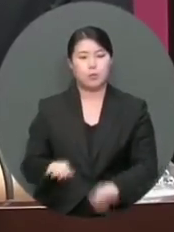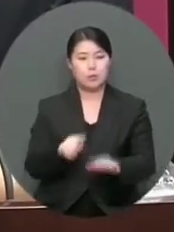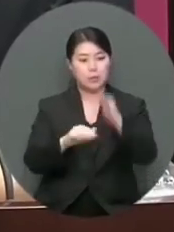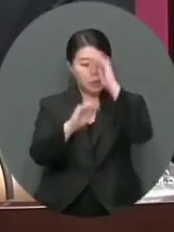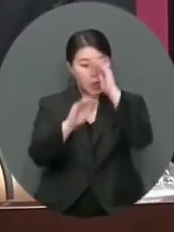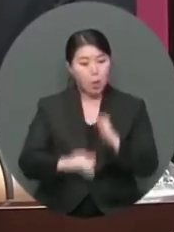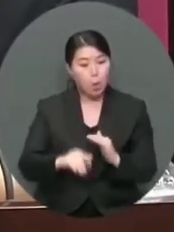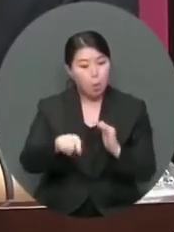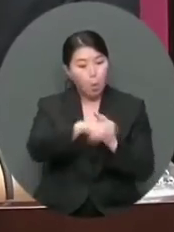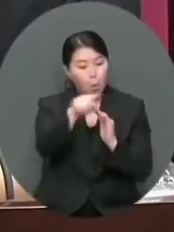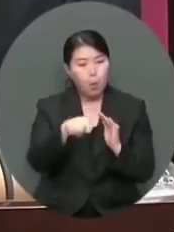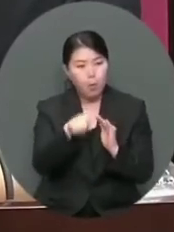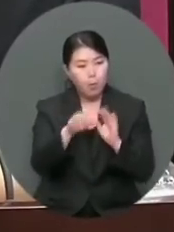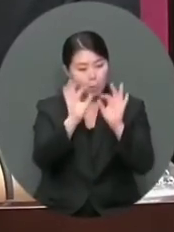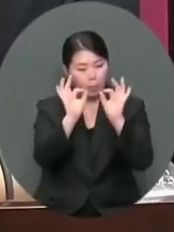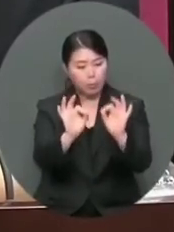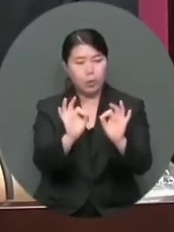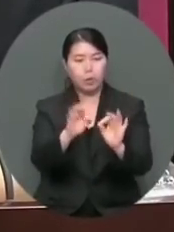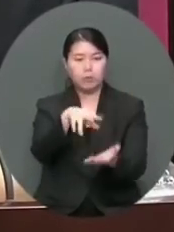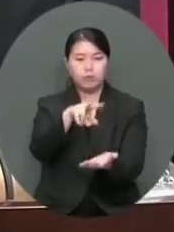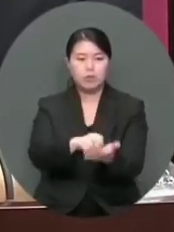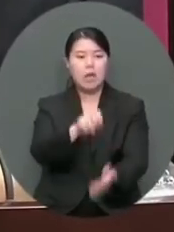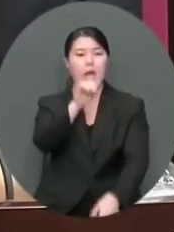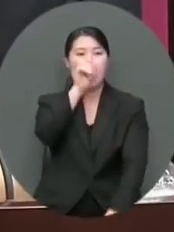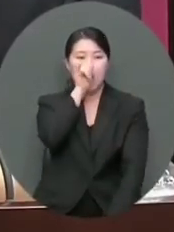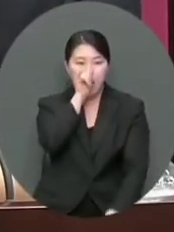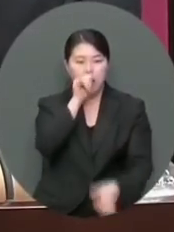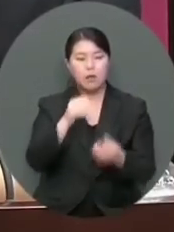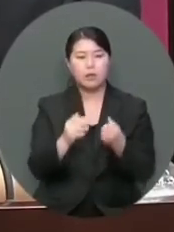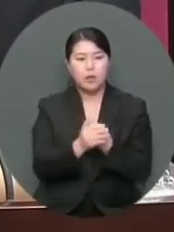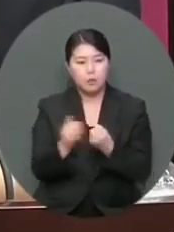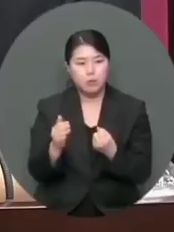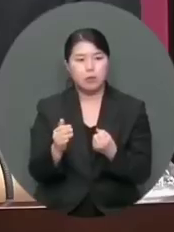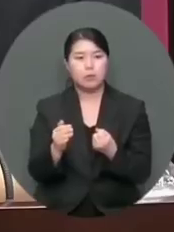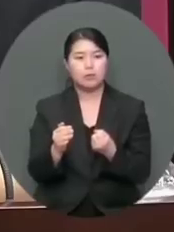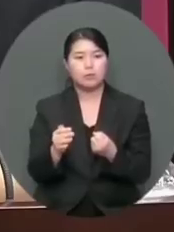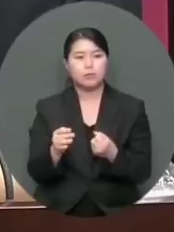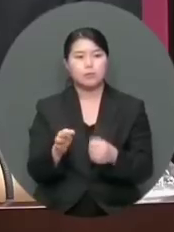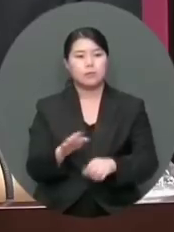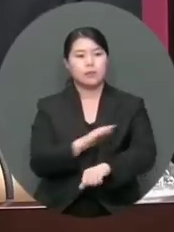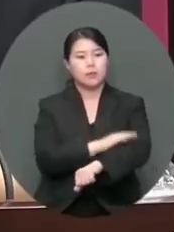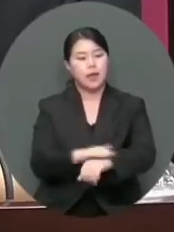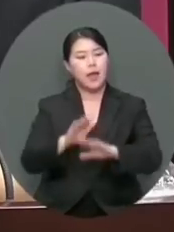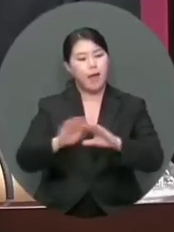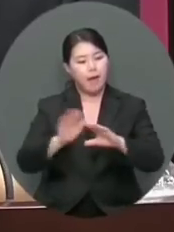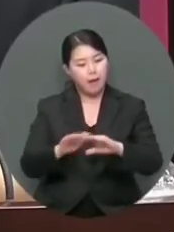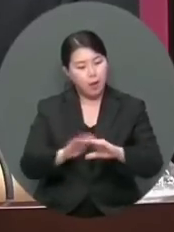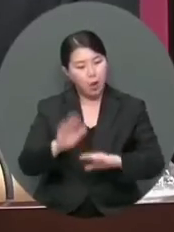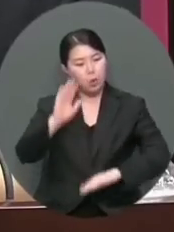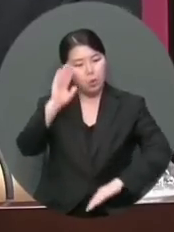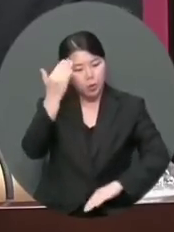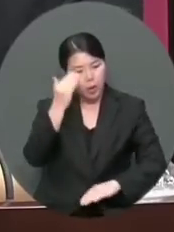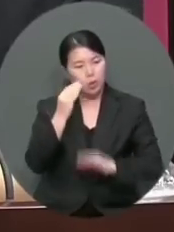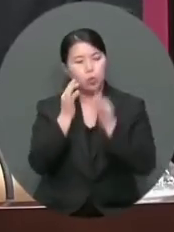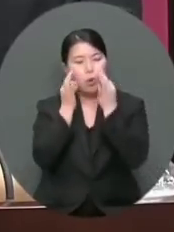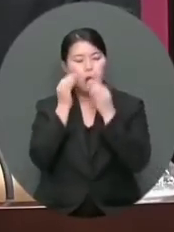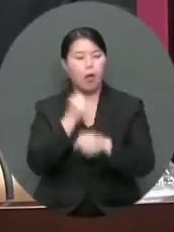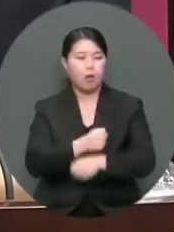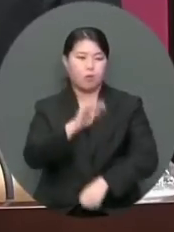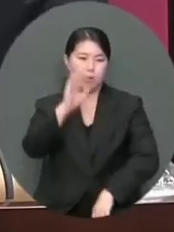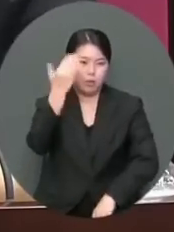어디에도 그런 문제가 있기 때문에 잘 처리되도록 해야 된다. 거기